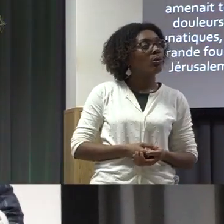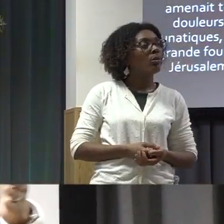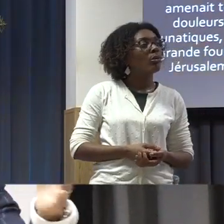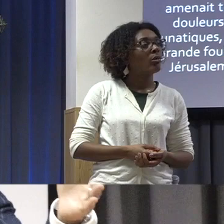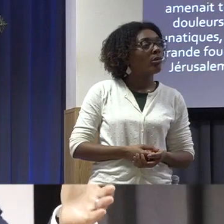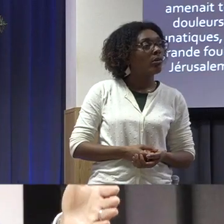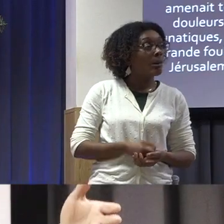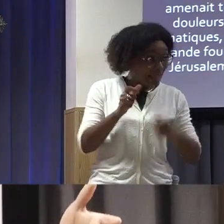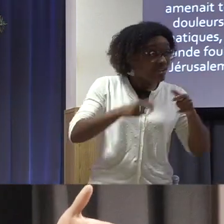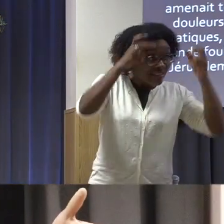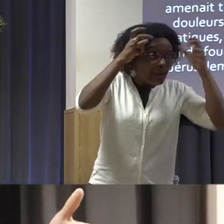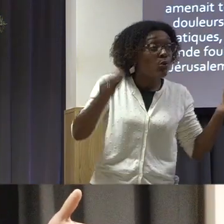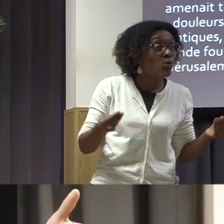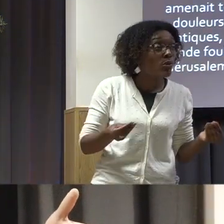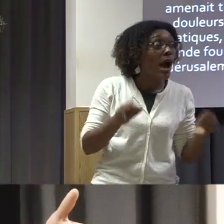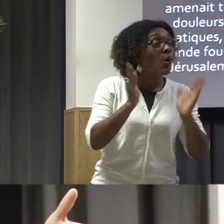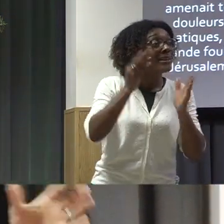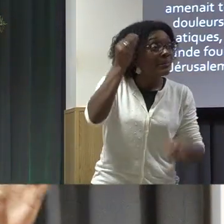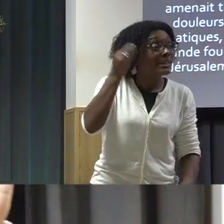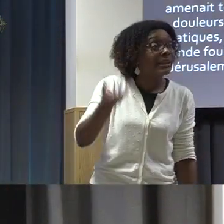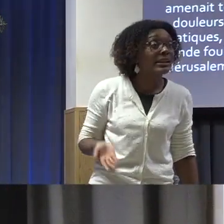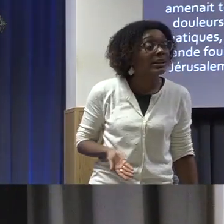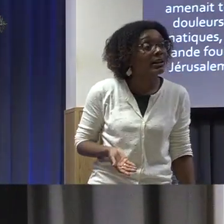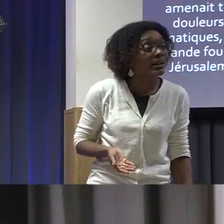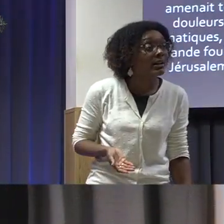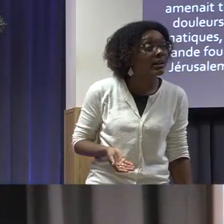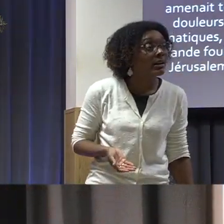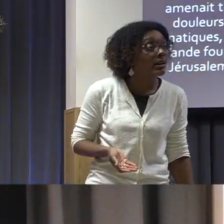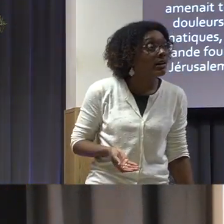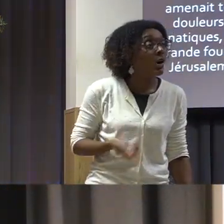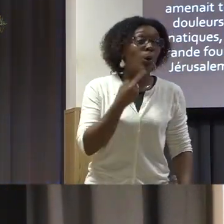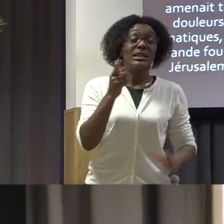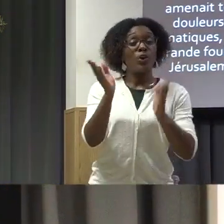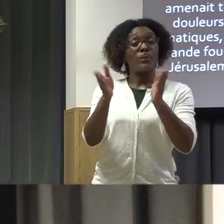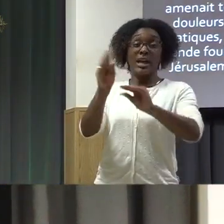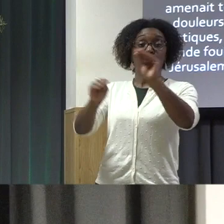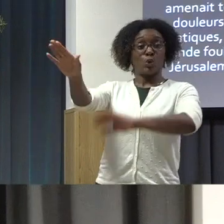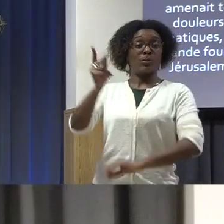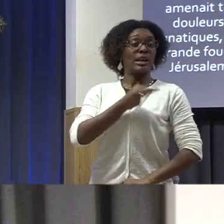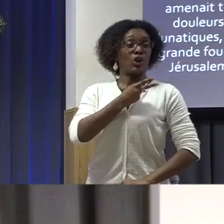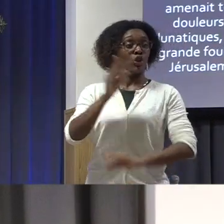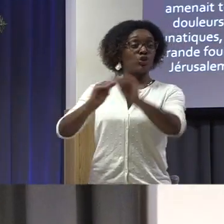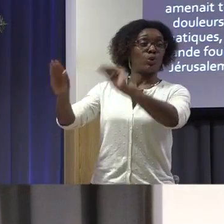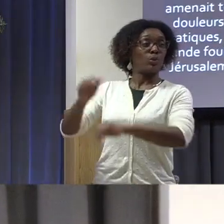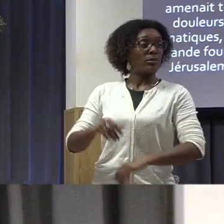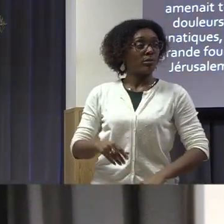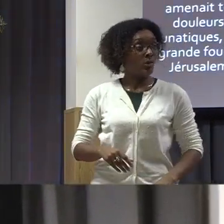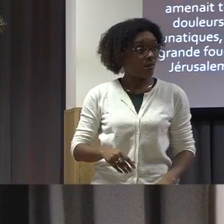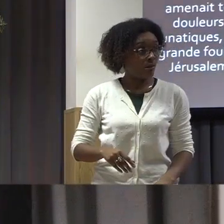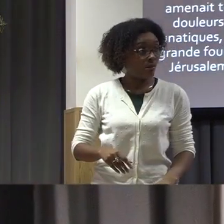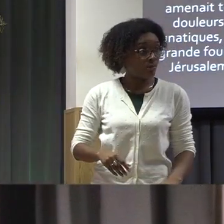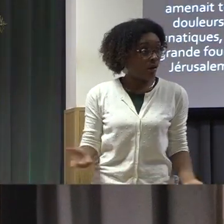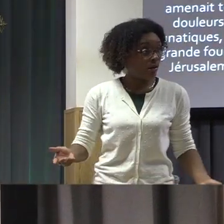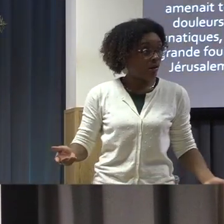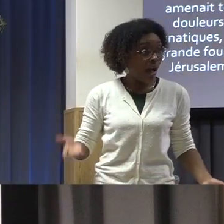des asiles psychiatriques et nous avons dit c'est l'hôpital qui va s'en occuper dans l'église il